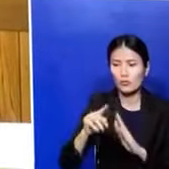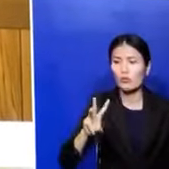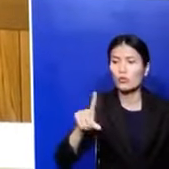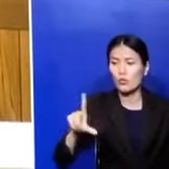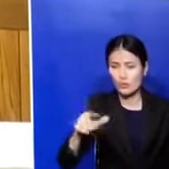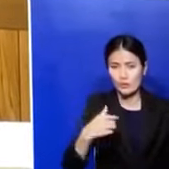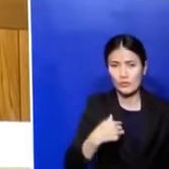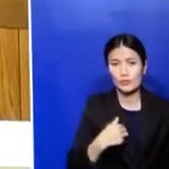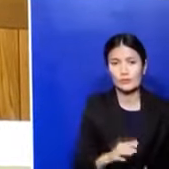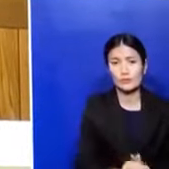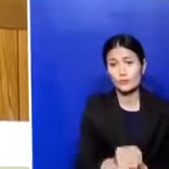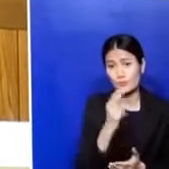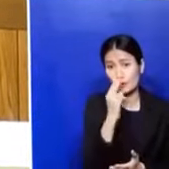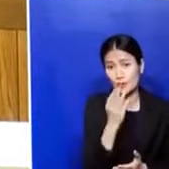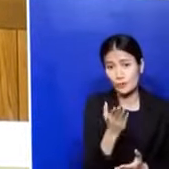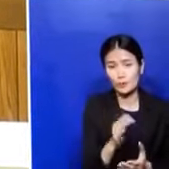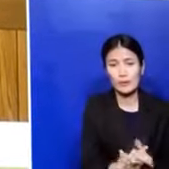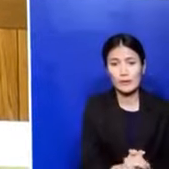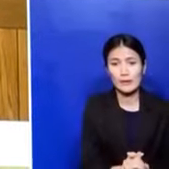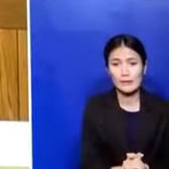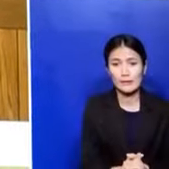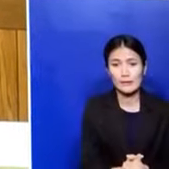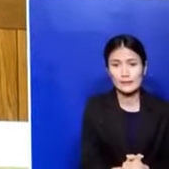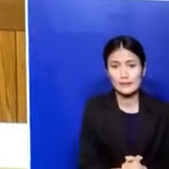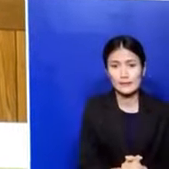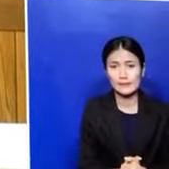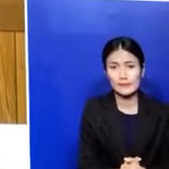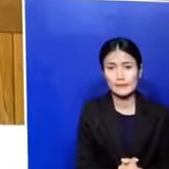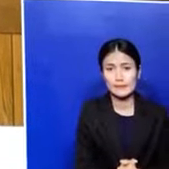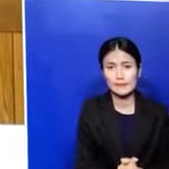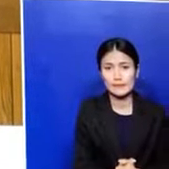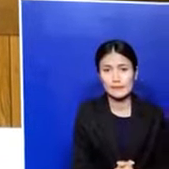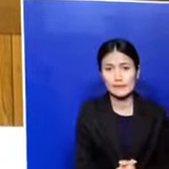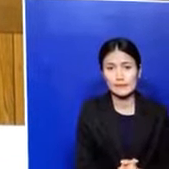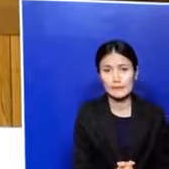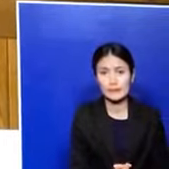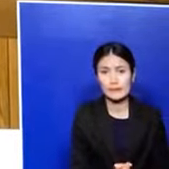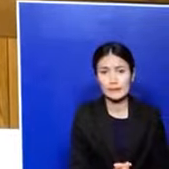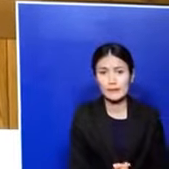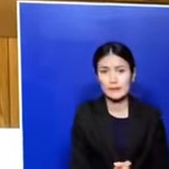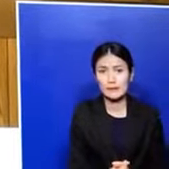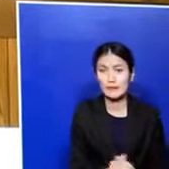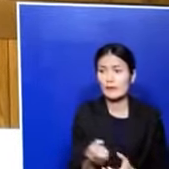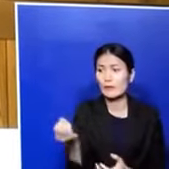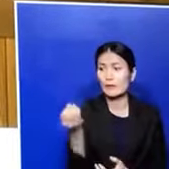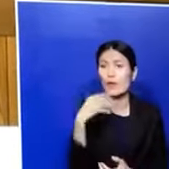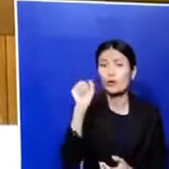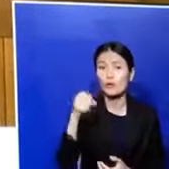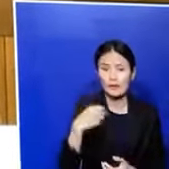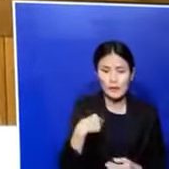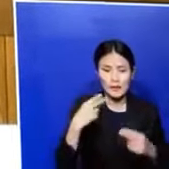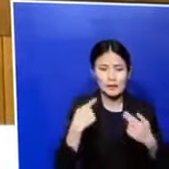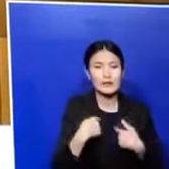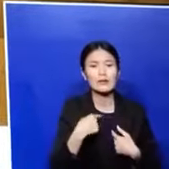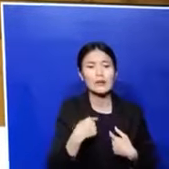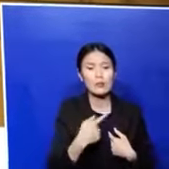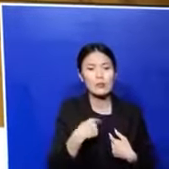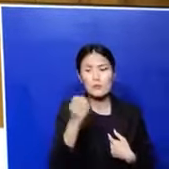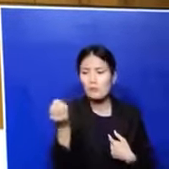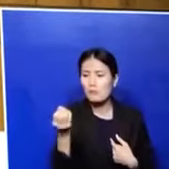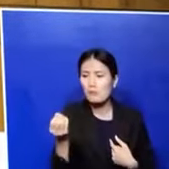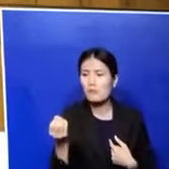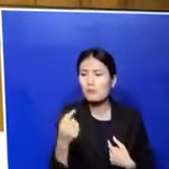ะครับขออนุญาตเปิดนิดเดียวครับเมื่อกี้ที่พูดว่าร้อยนายกแก้ไขไม่ได้ท่านตัดตอนไปวักเดียวเองแล้